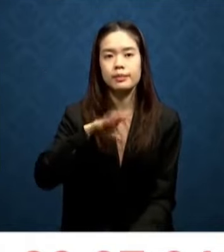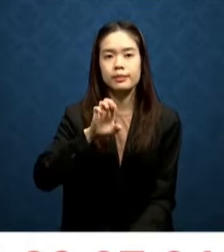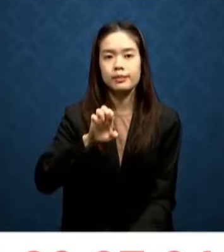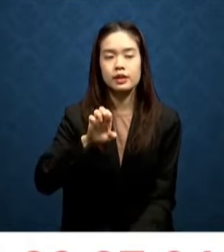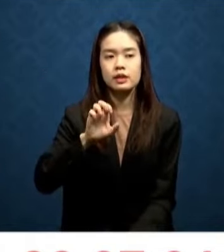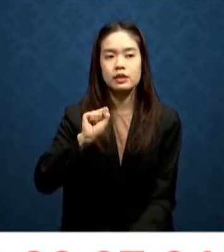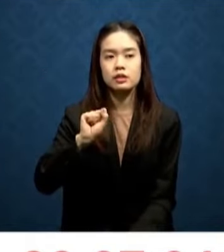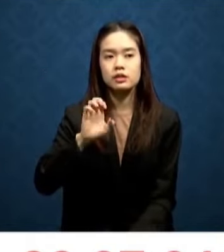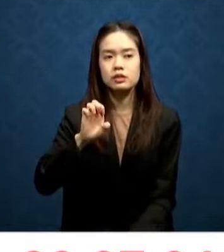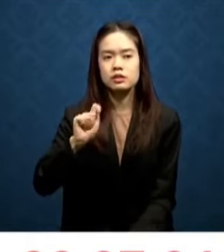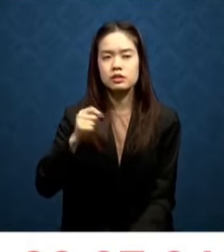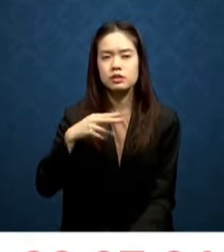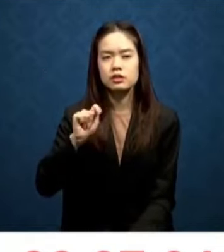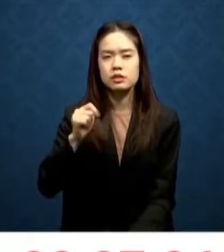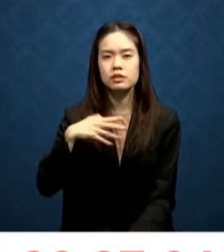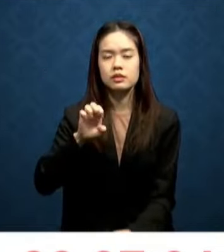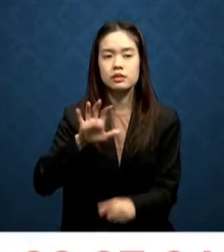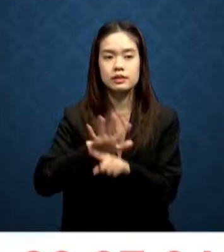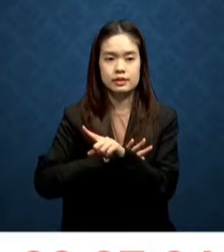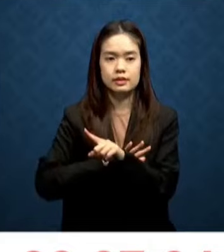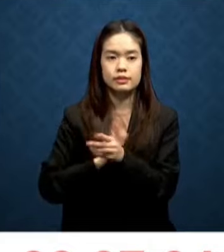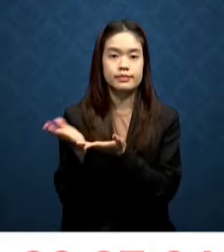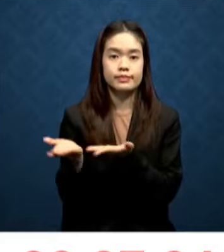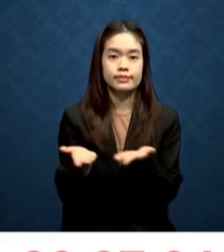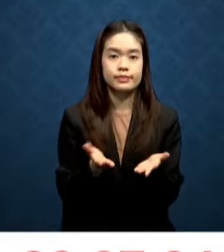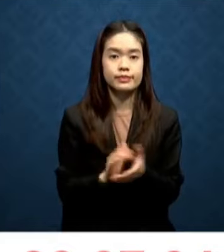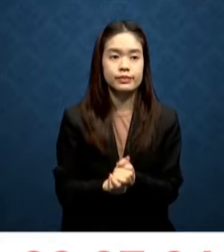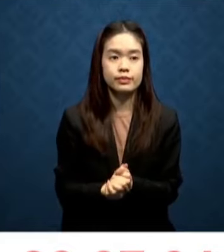กราบเรียนเชิญท่านชานรงค์ครับ